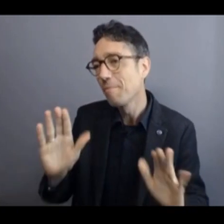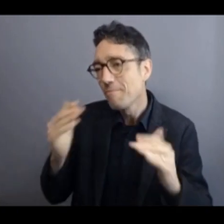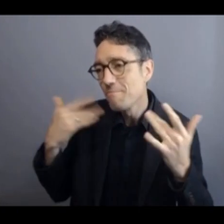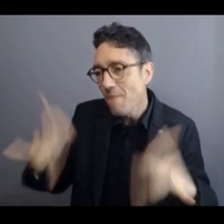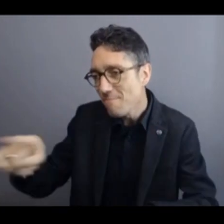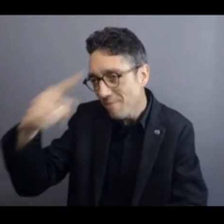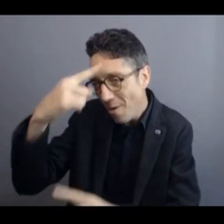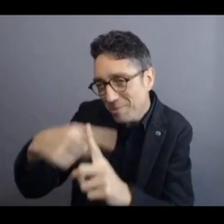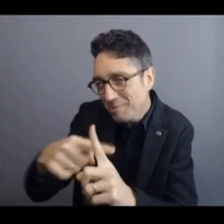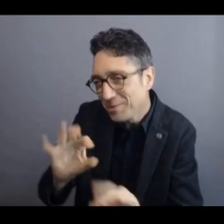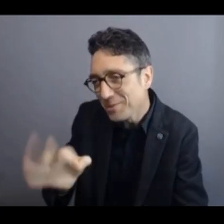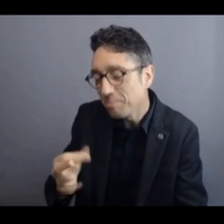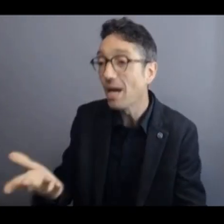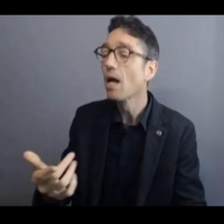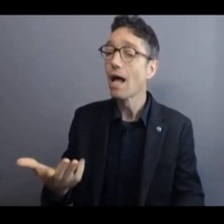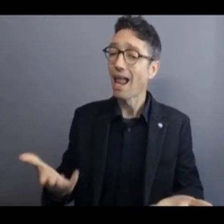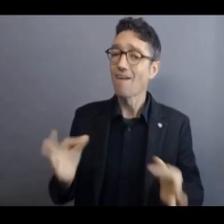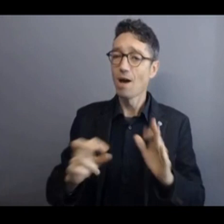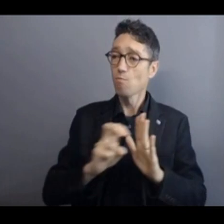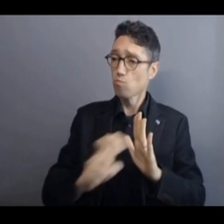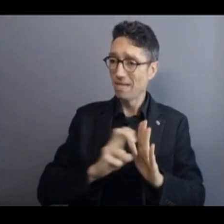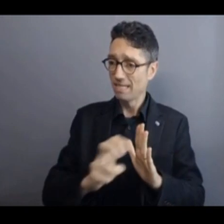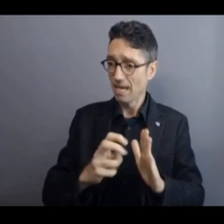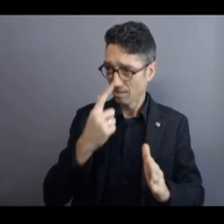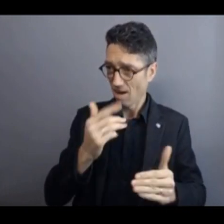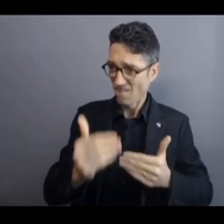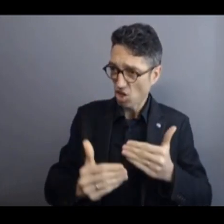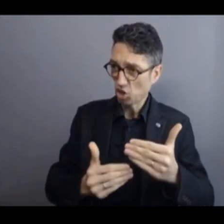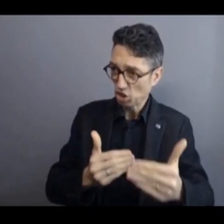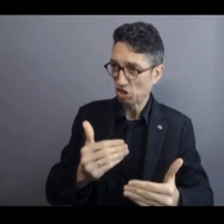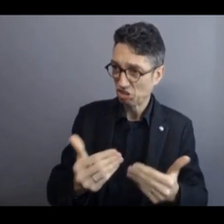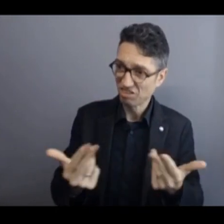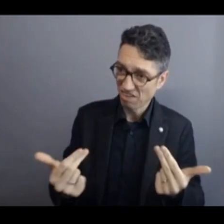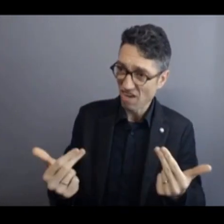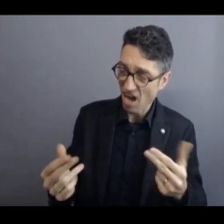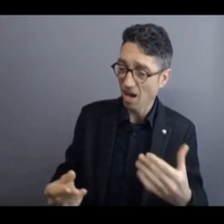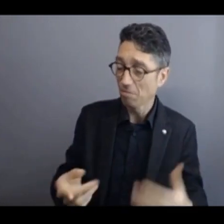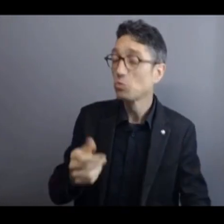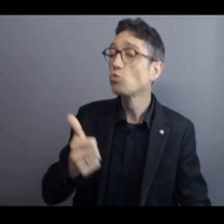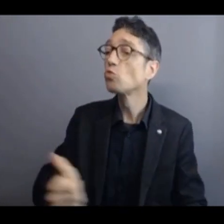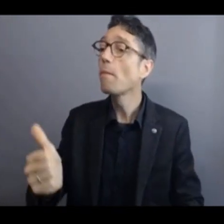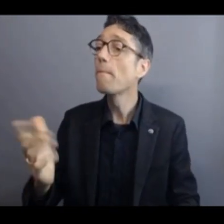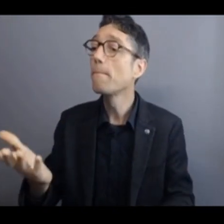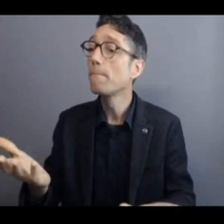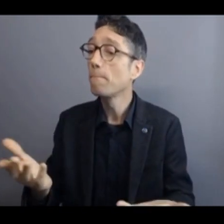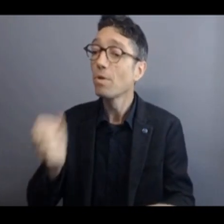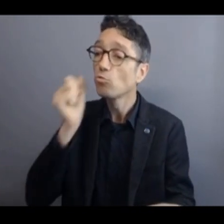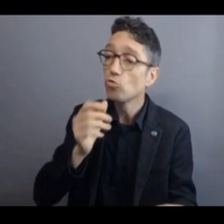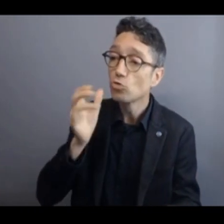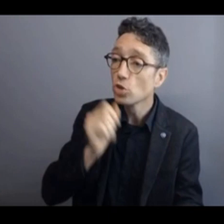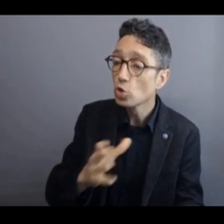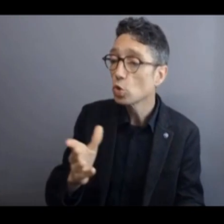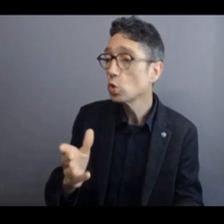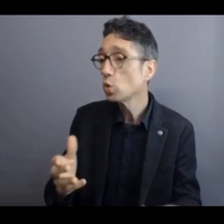peut-être quels sont les outils que tu utilises au quotidien pour réserver, toi, en toute sérénité, ton